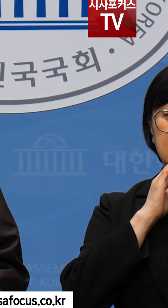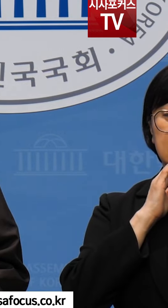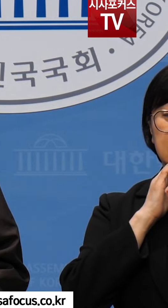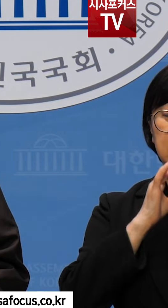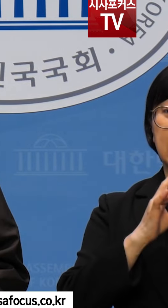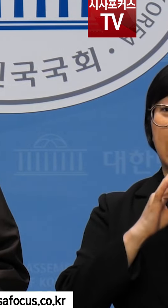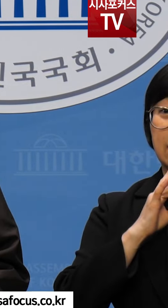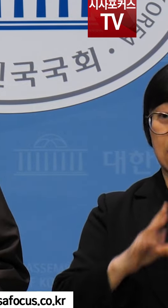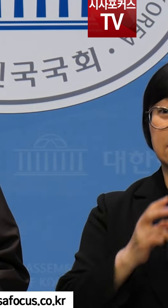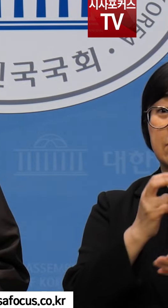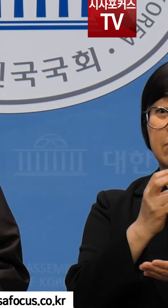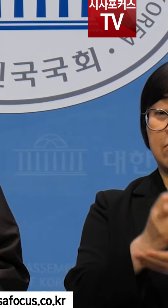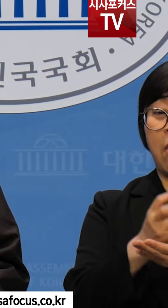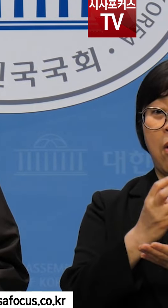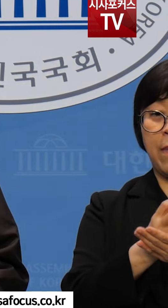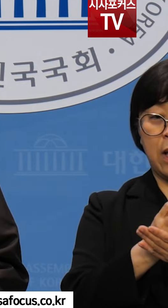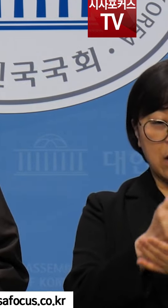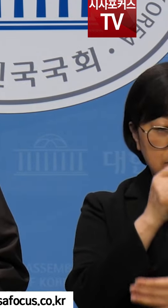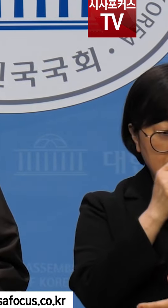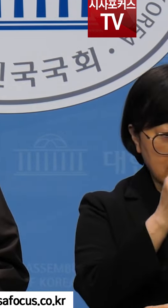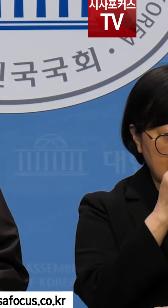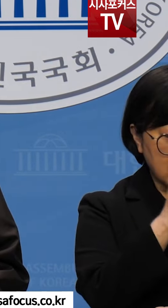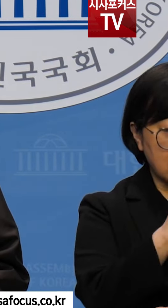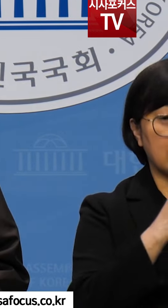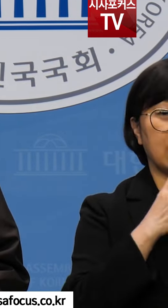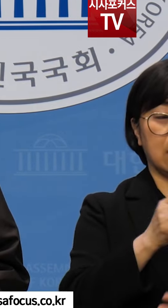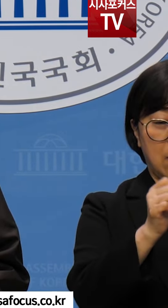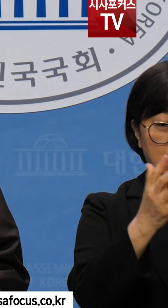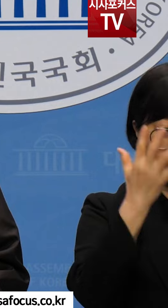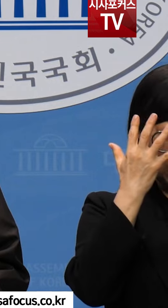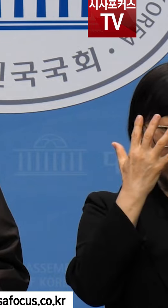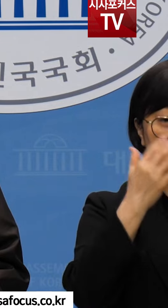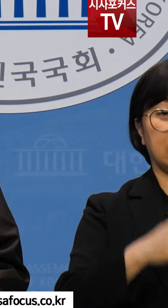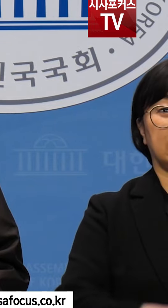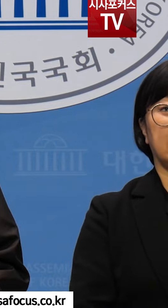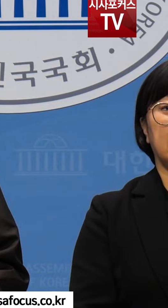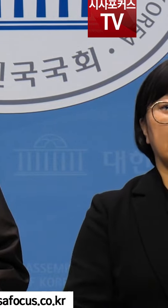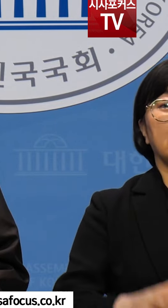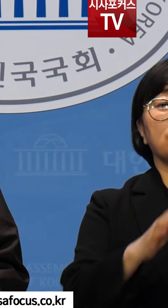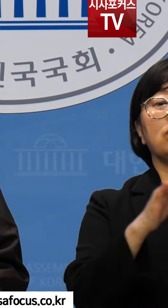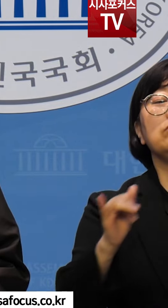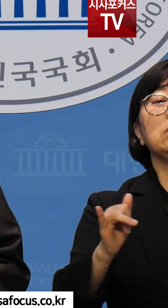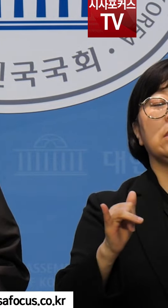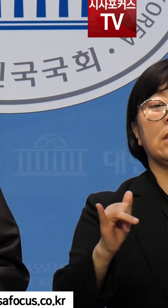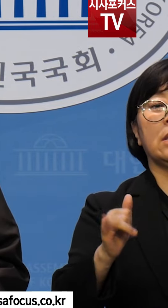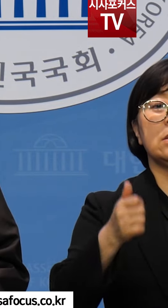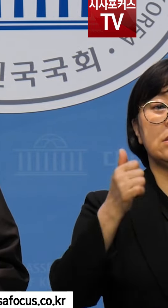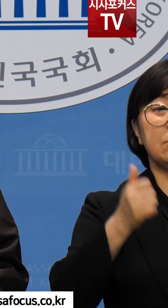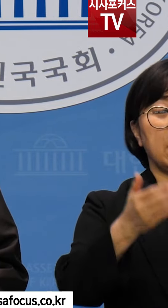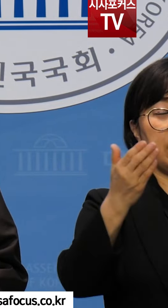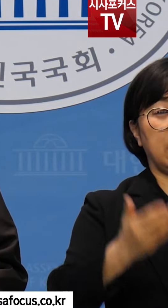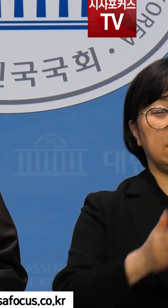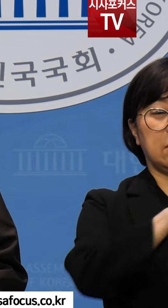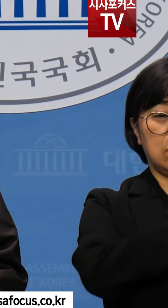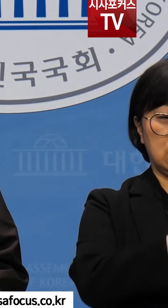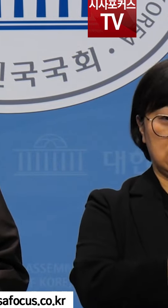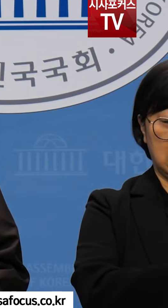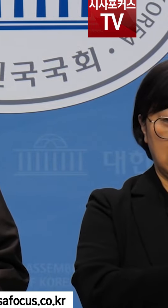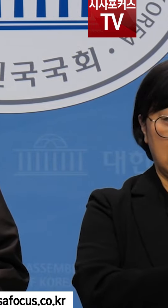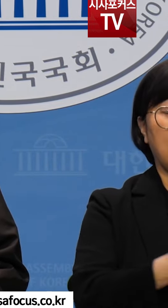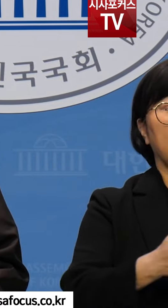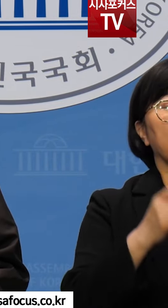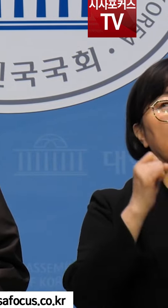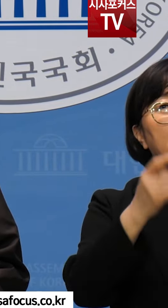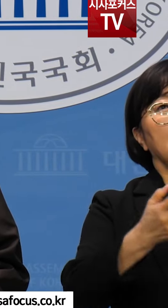단지 법의 잣대만으로 감옥에 갇혀서 국민의 심판을 받을 이 기회마저 박탈당하는 이